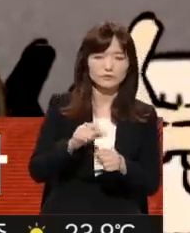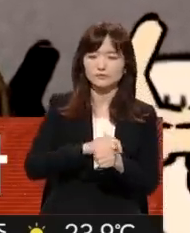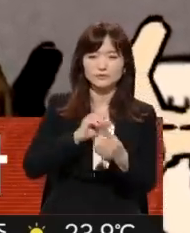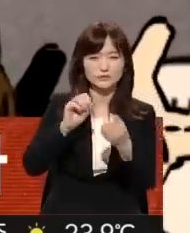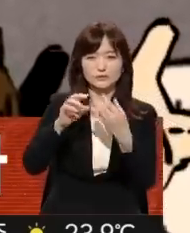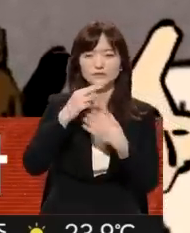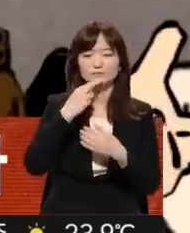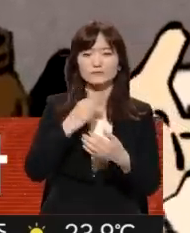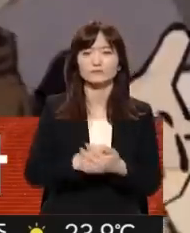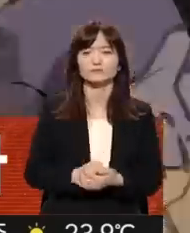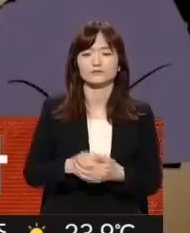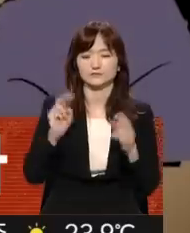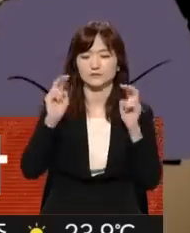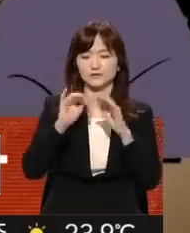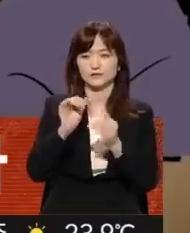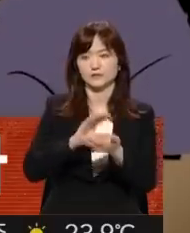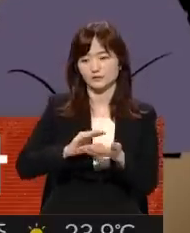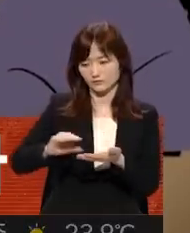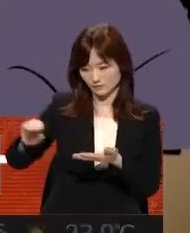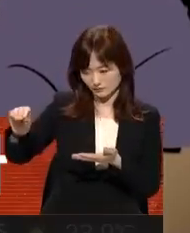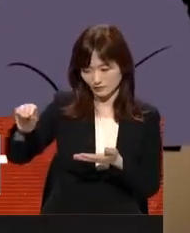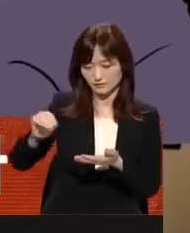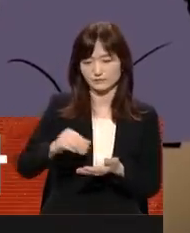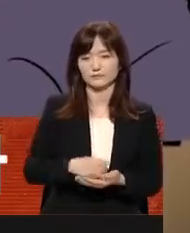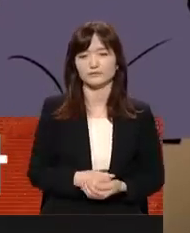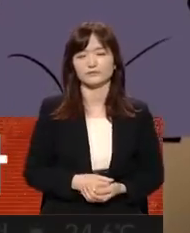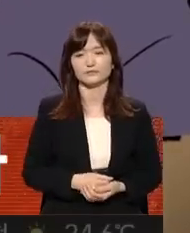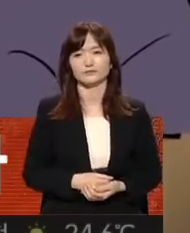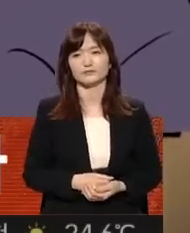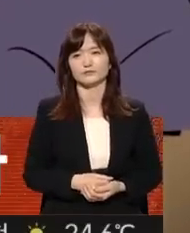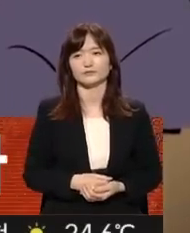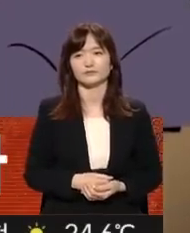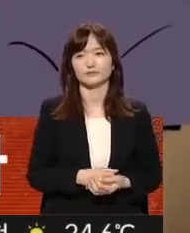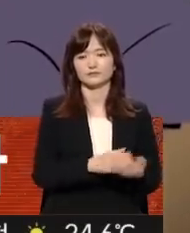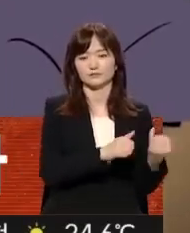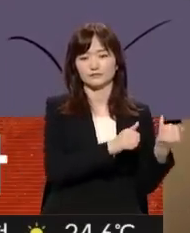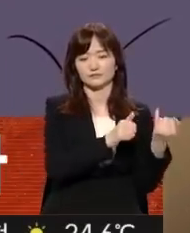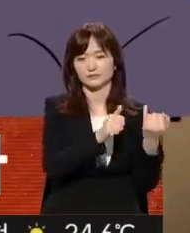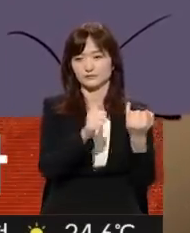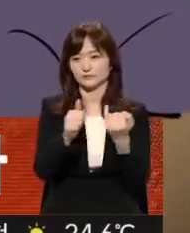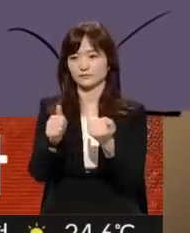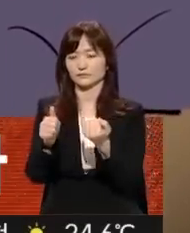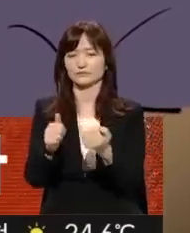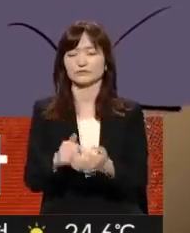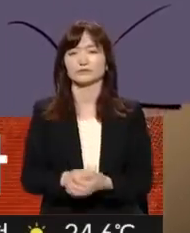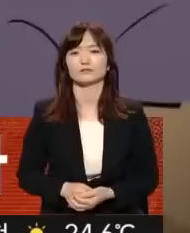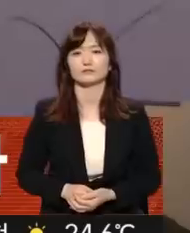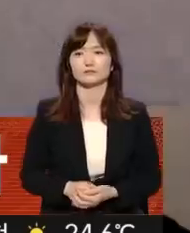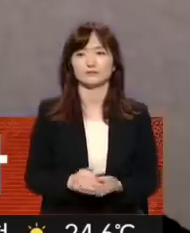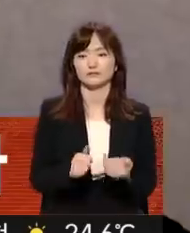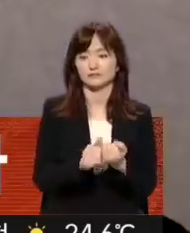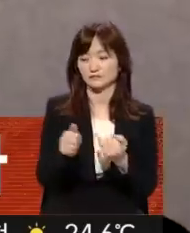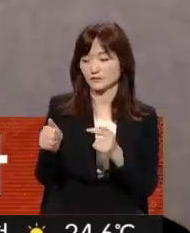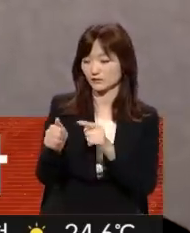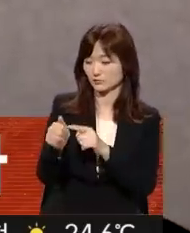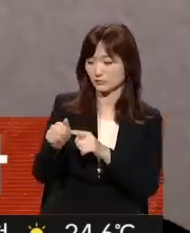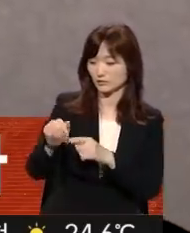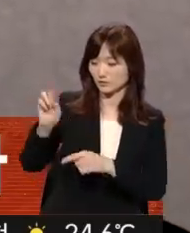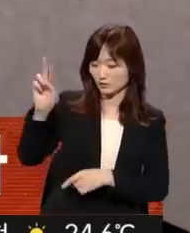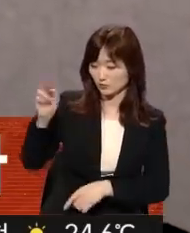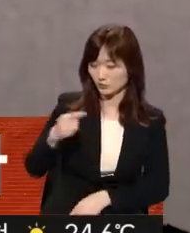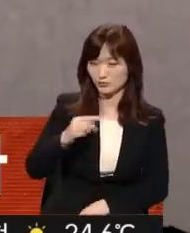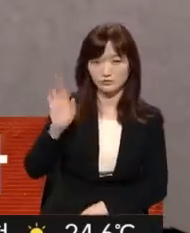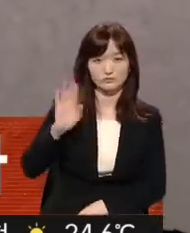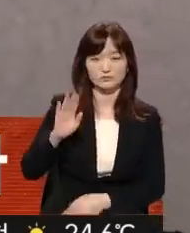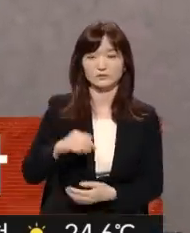회사 사람들이 간다 그래서 배웅하러 나간다고 나갔는데 한참 지나도 돌아오지 않습니다. 어디 갔어요? 알고